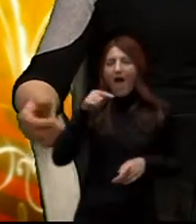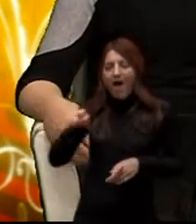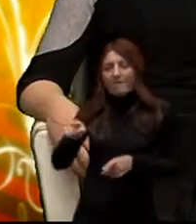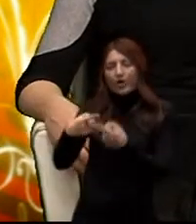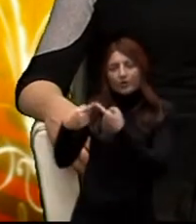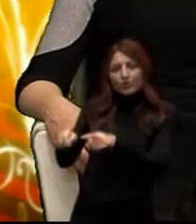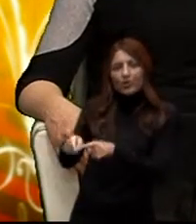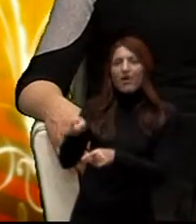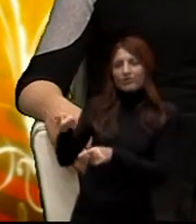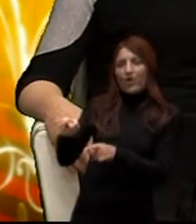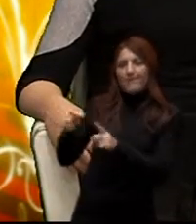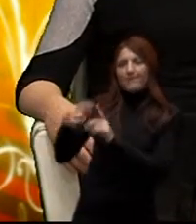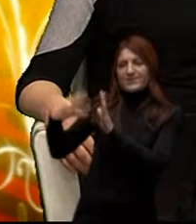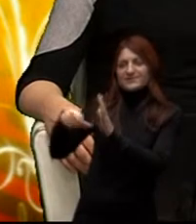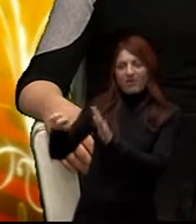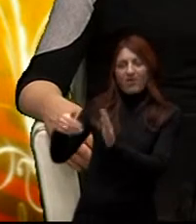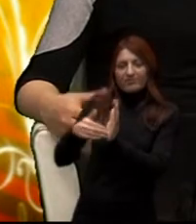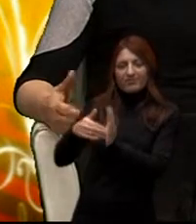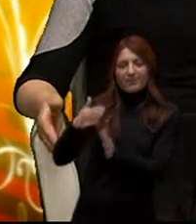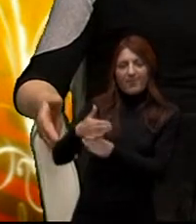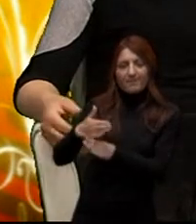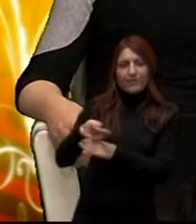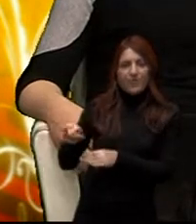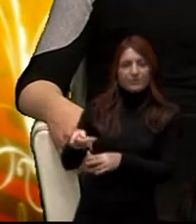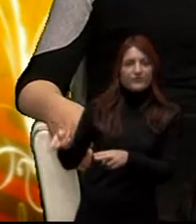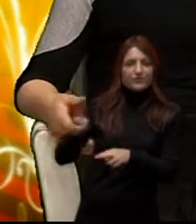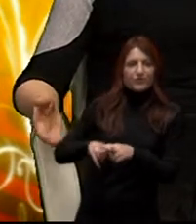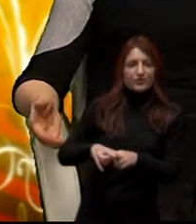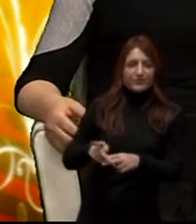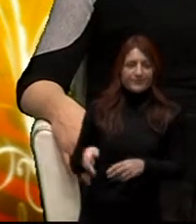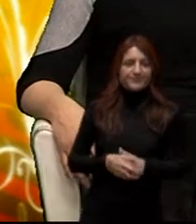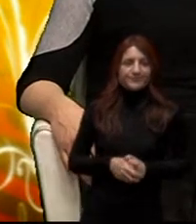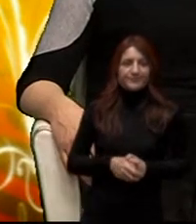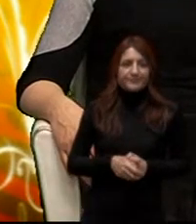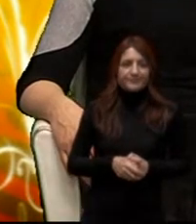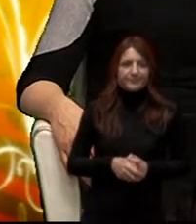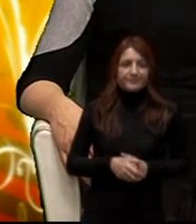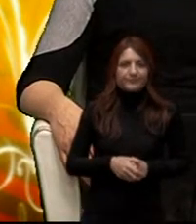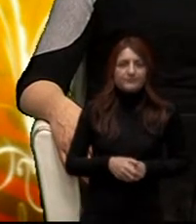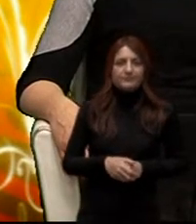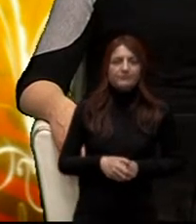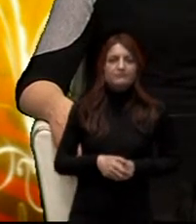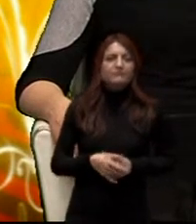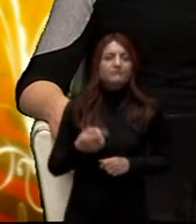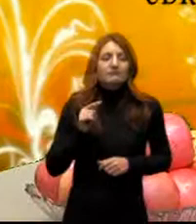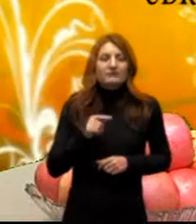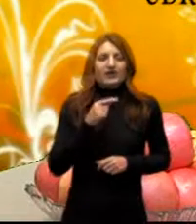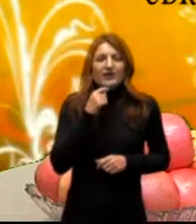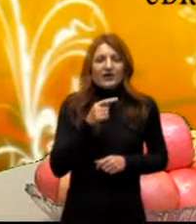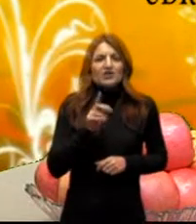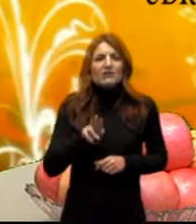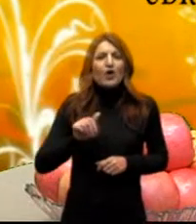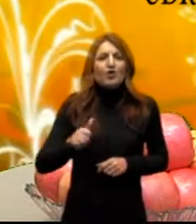nekog aspekta, u svakom slučaju mislim da onda je tu primarnije treba psiholog rješavati. Ali vi ste kazali da ona ima još